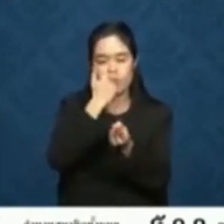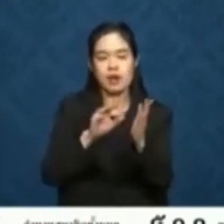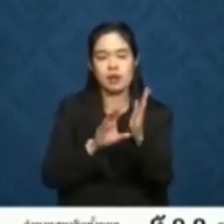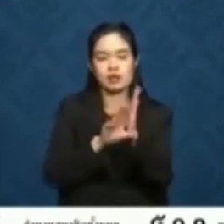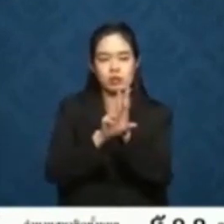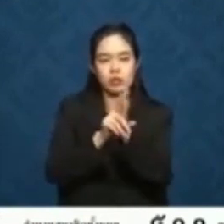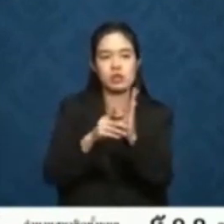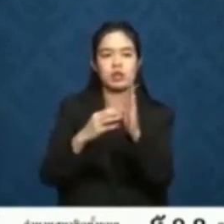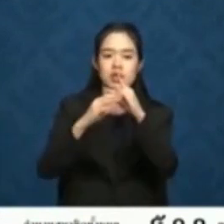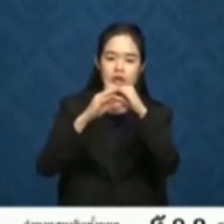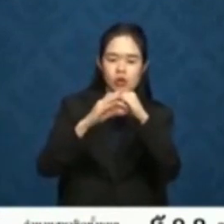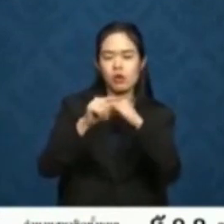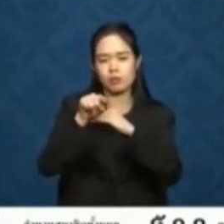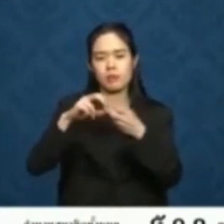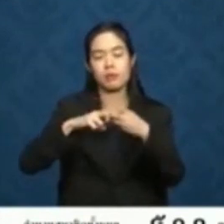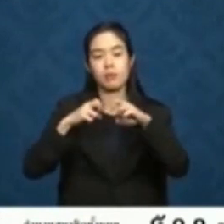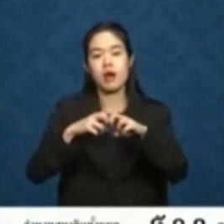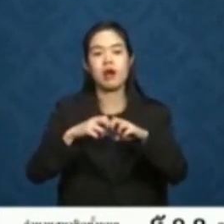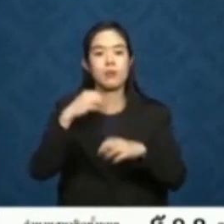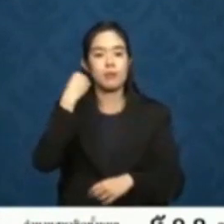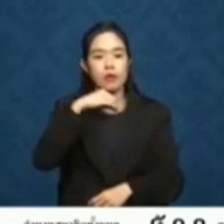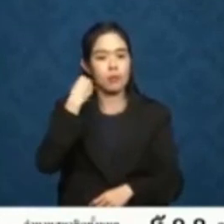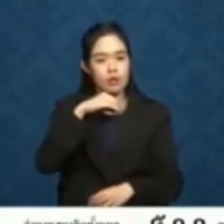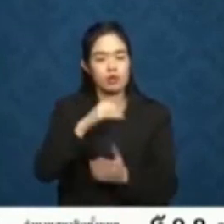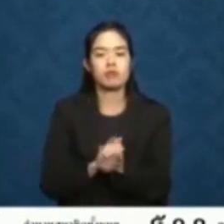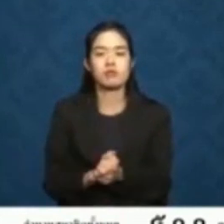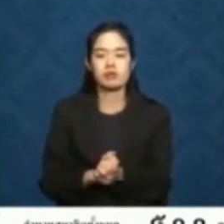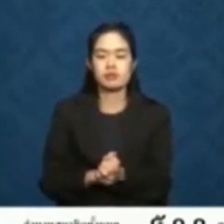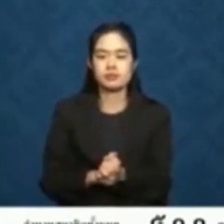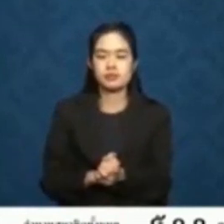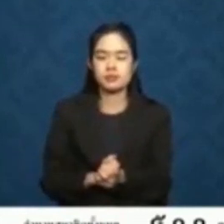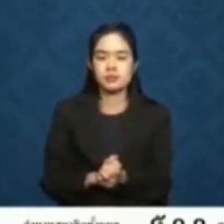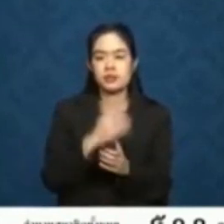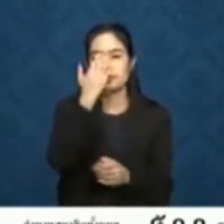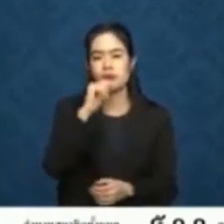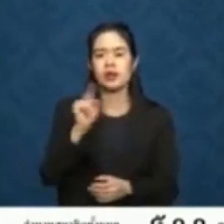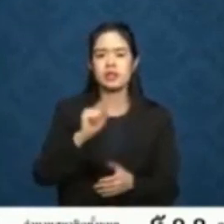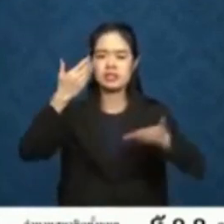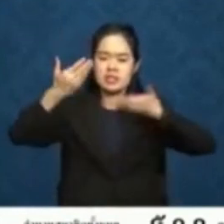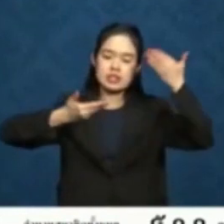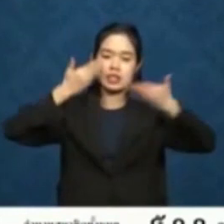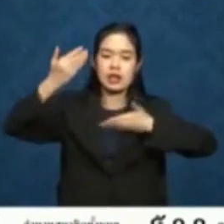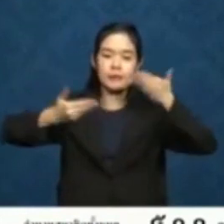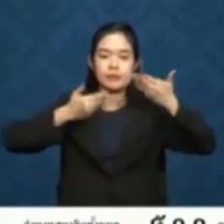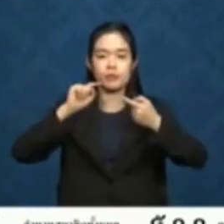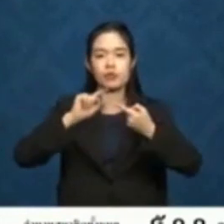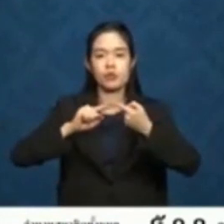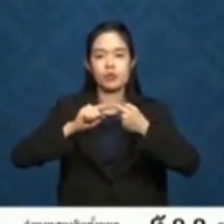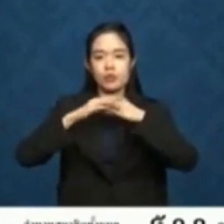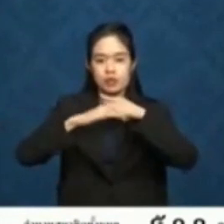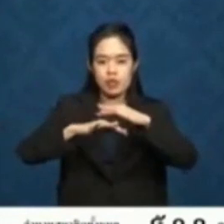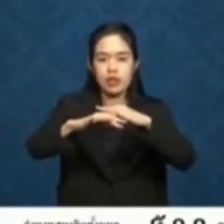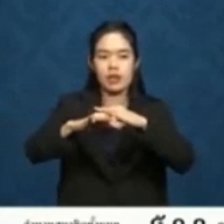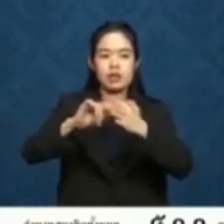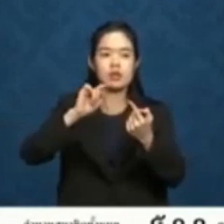องและชลบุรีเป็นพื้นที่ที่มีความเสี่ยงสูงครับและเกิดเหตุน้ำมันรั่วบ่อยครั้งเนื่องจากมีกิจกรรมหลากหลายประเภทเช่นการ